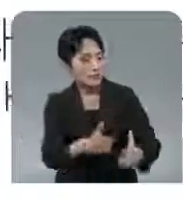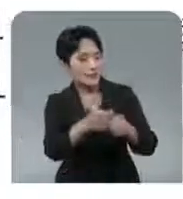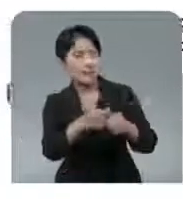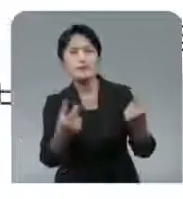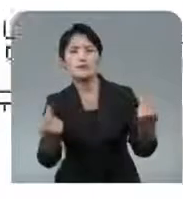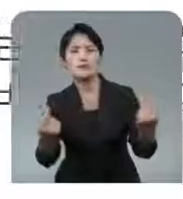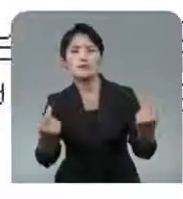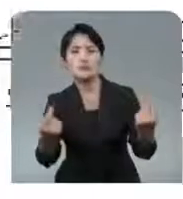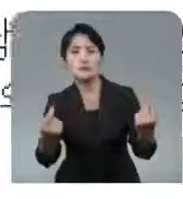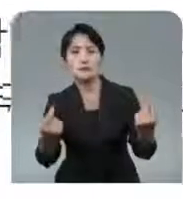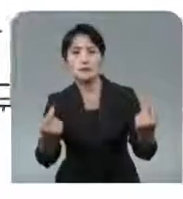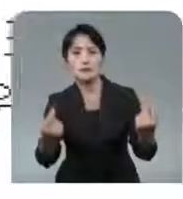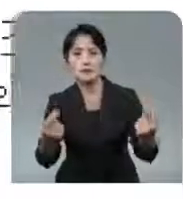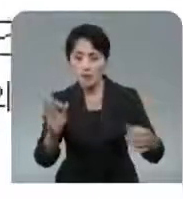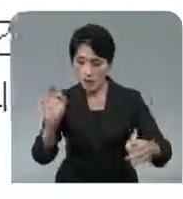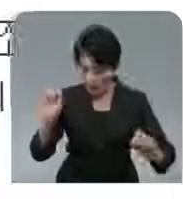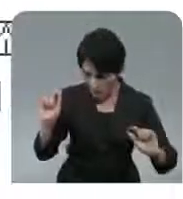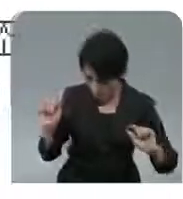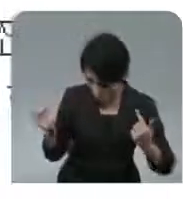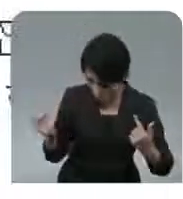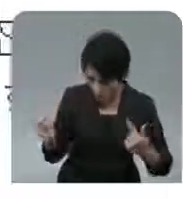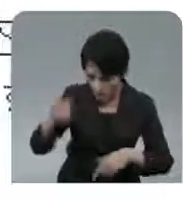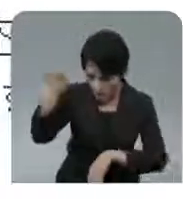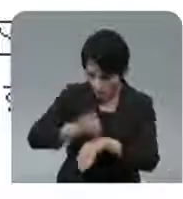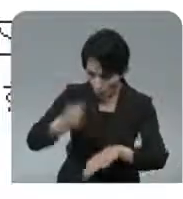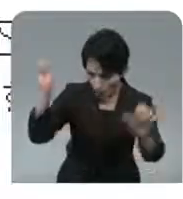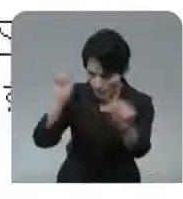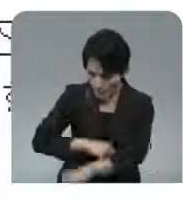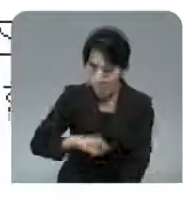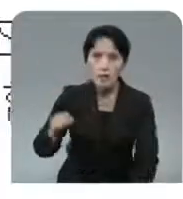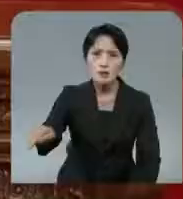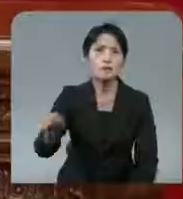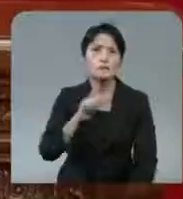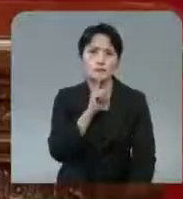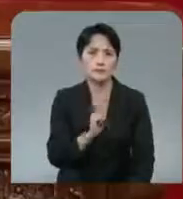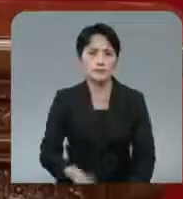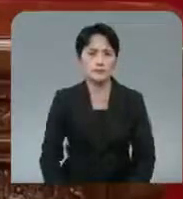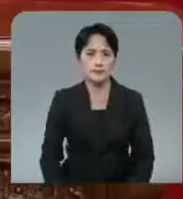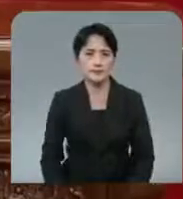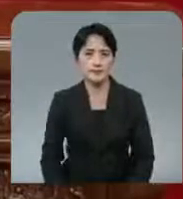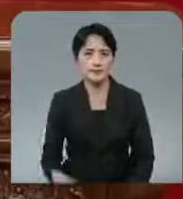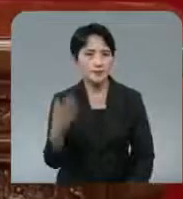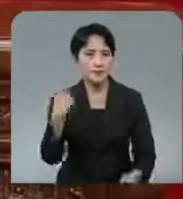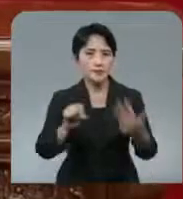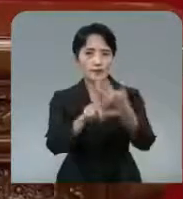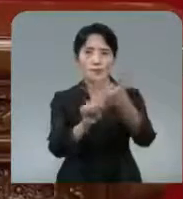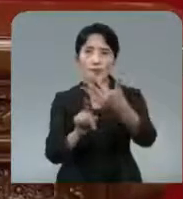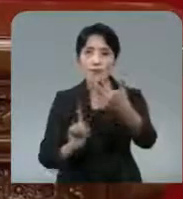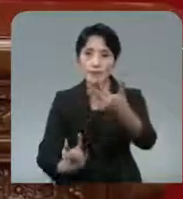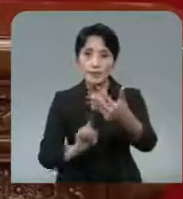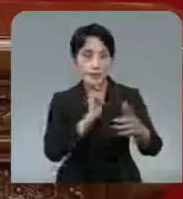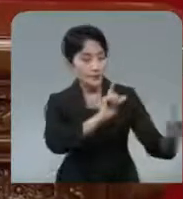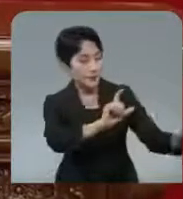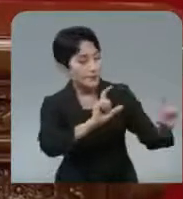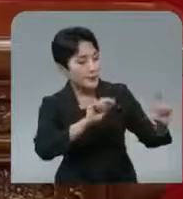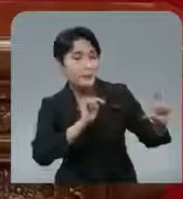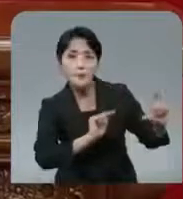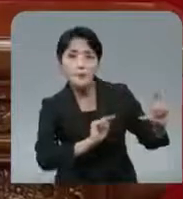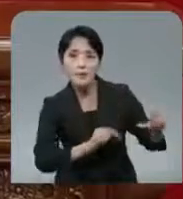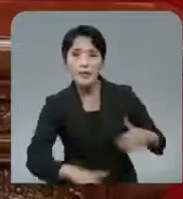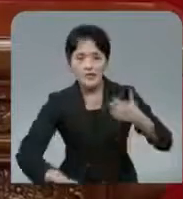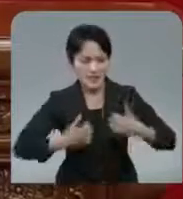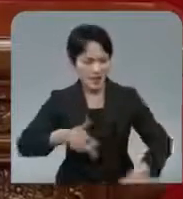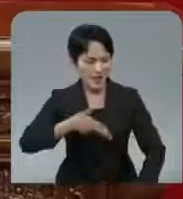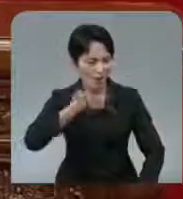я джон улик о нам 10 августа агентством цтак мы выражаем глубокое сожаление если с предательством власти южной кореи